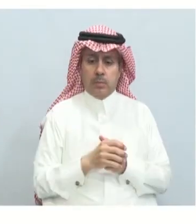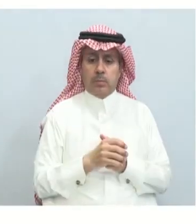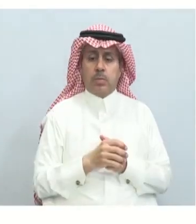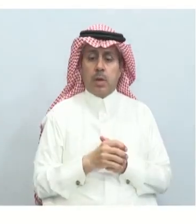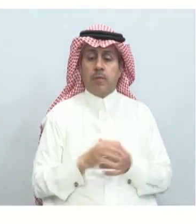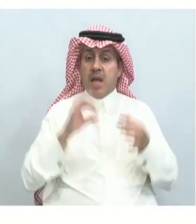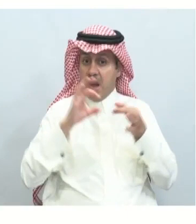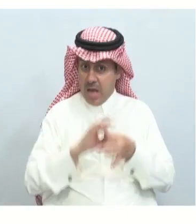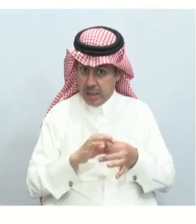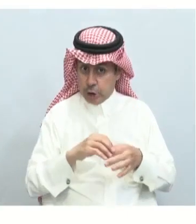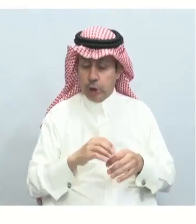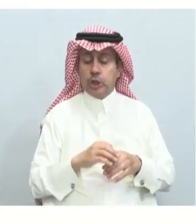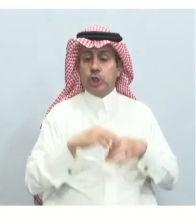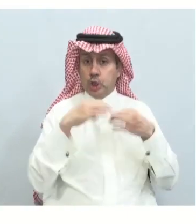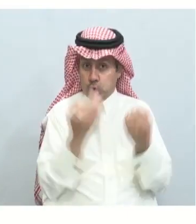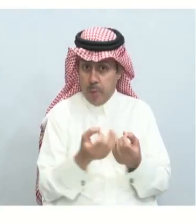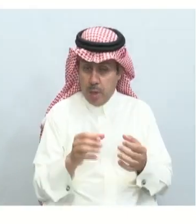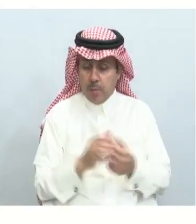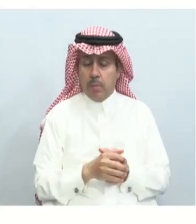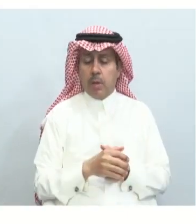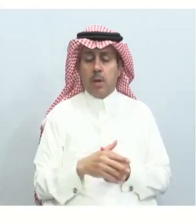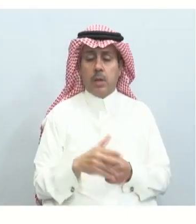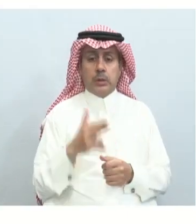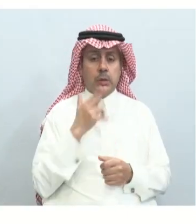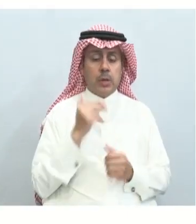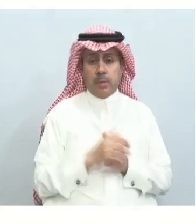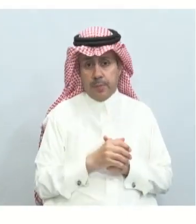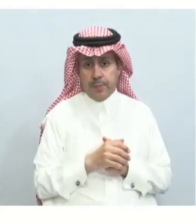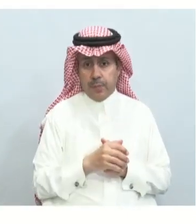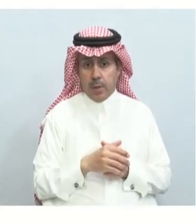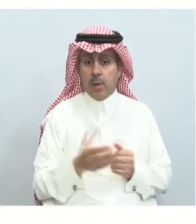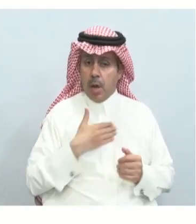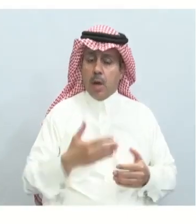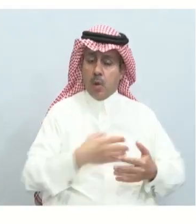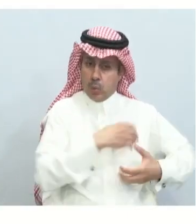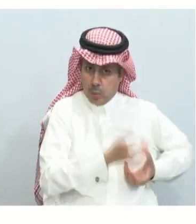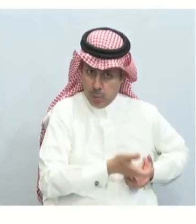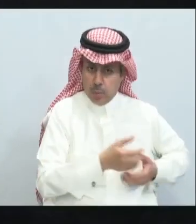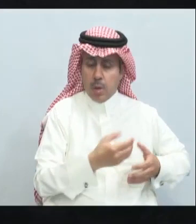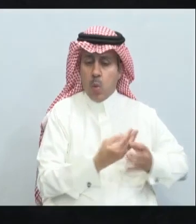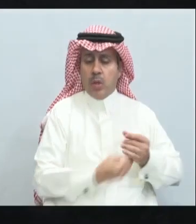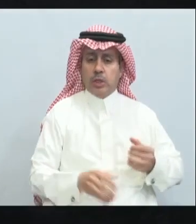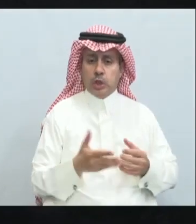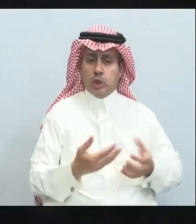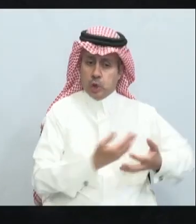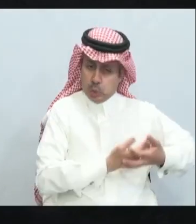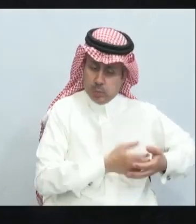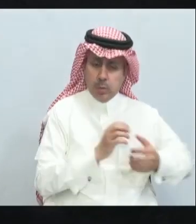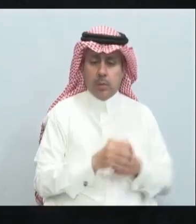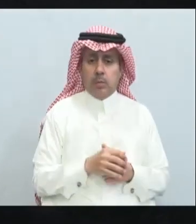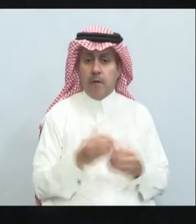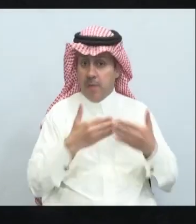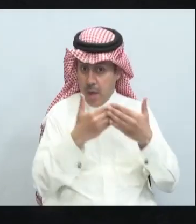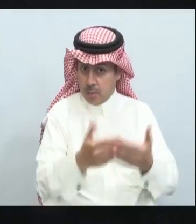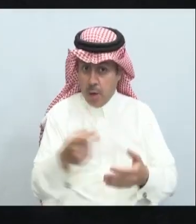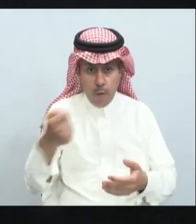بهذا الامر يعني هناك علاقات اجتماعيه طيبه هناك من يبادر الى خدمه مثل هؤلاء الاطفال